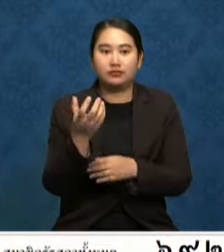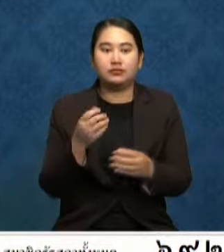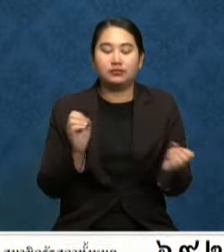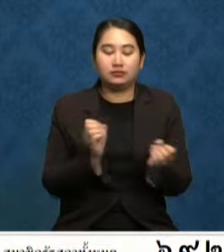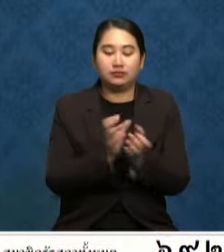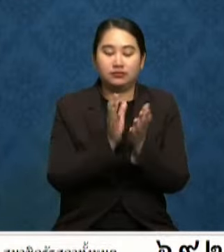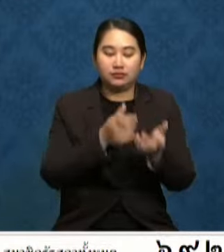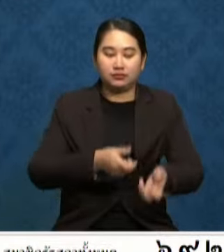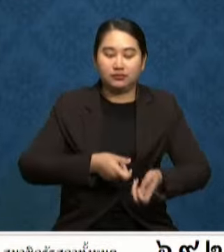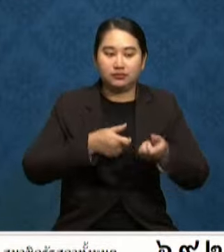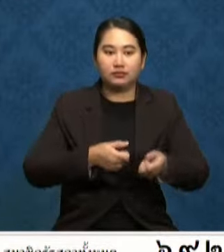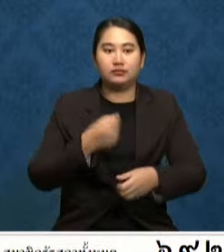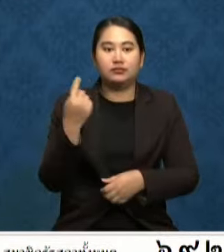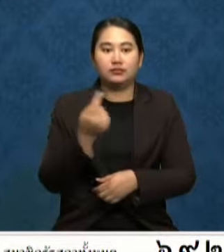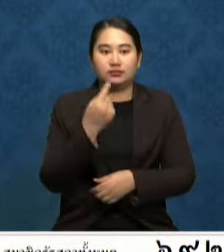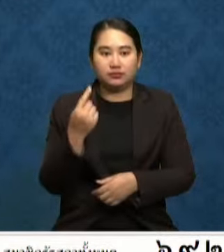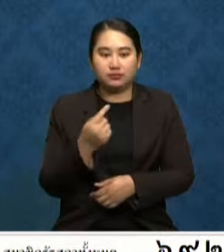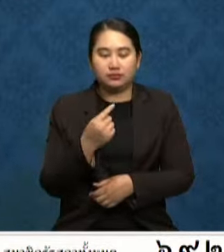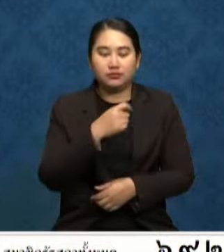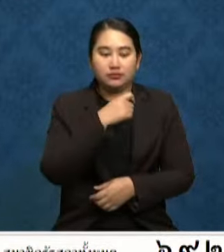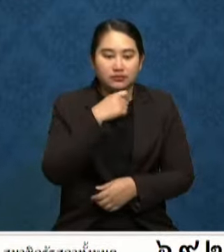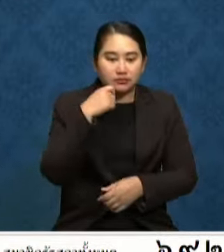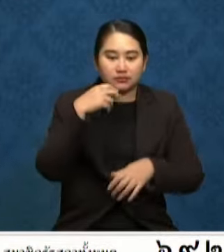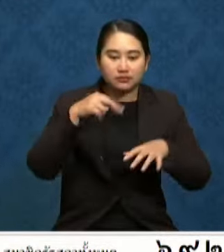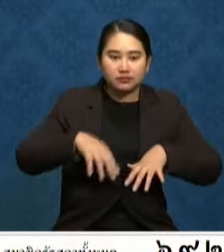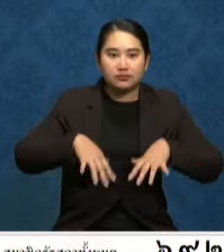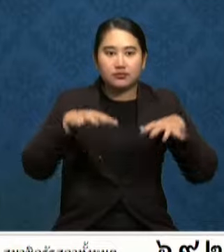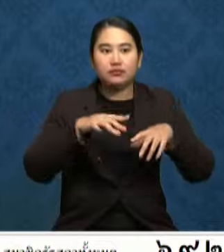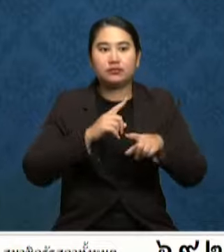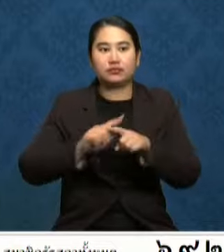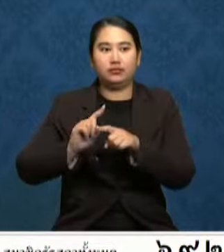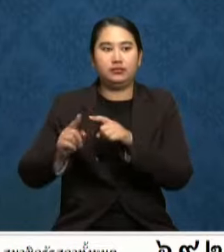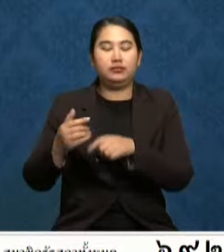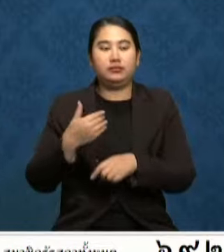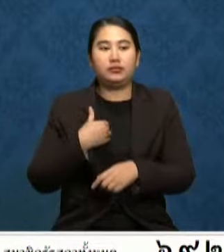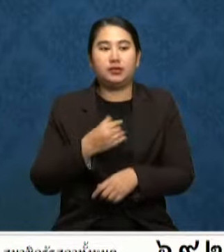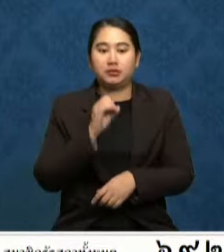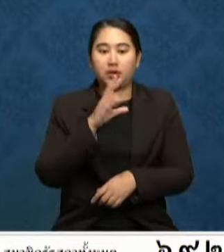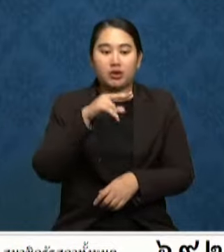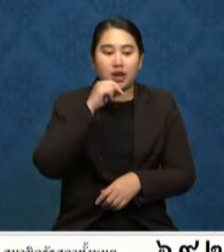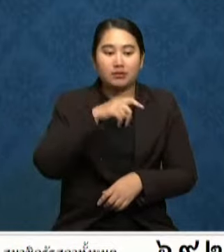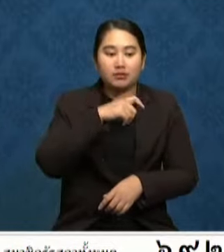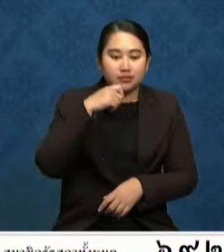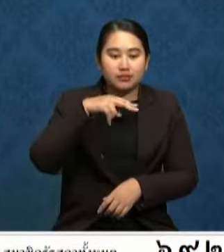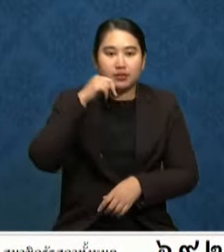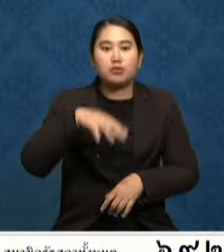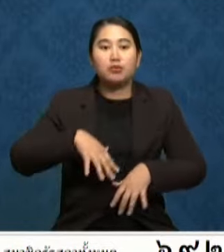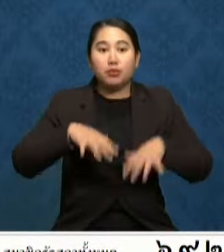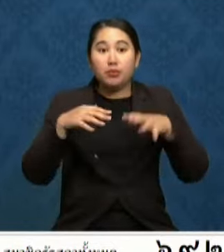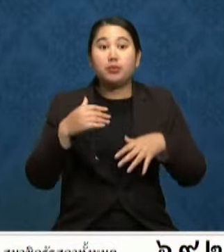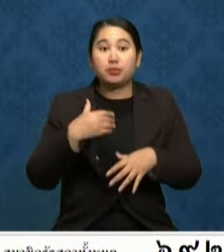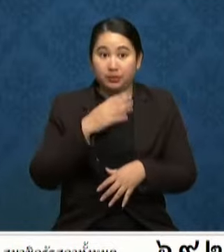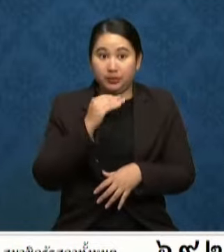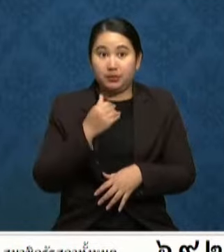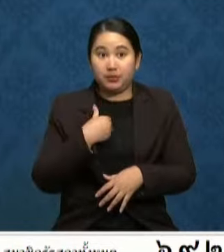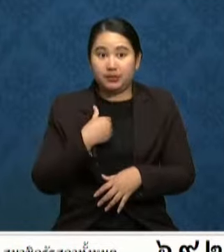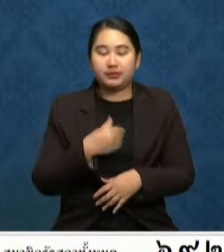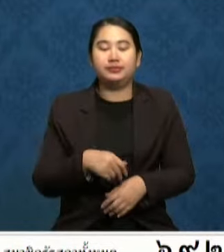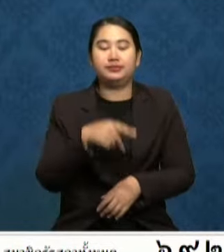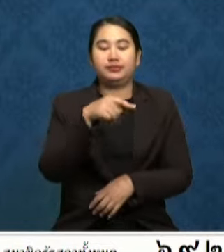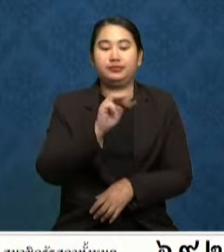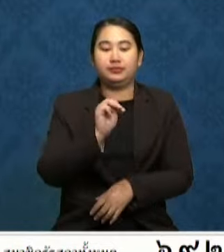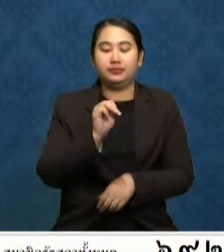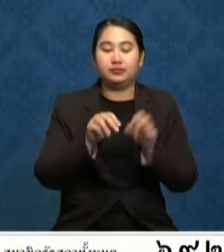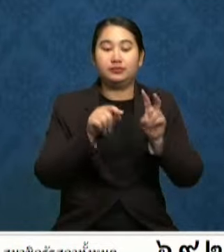บกระเศษ กระทบทองเที่ยว มีแรง มีทวมมคนกถามหาเรื่องแรงหนึทวมตัไมพูด พูดน ทำไมไมพูดPM 2.